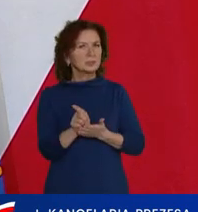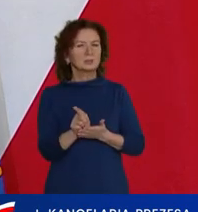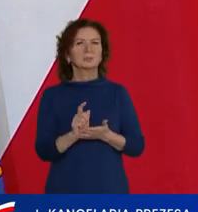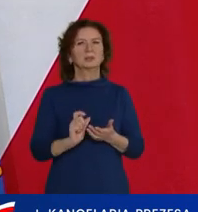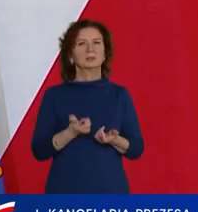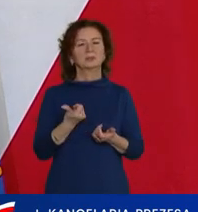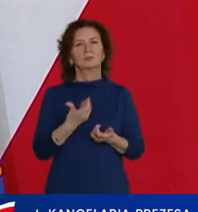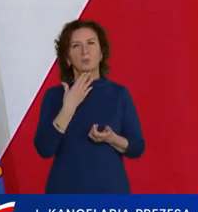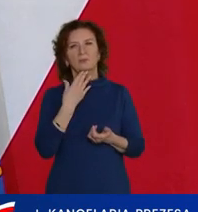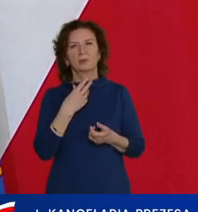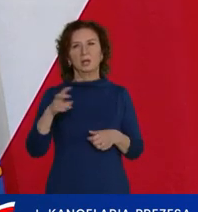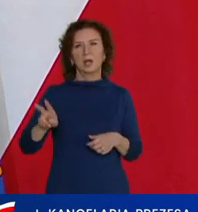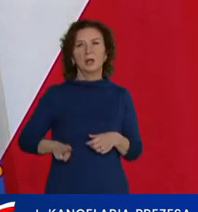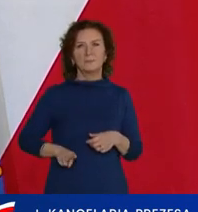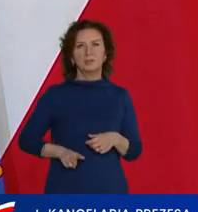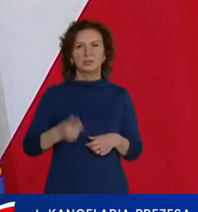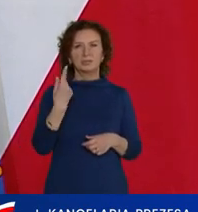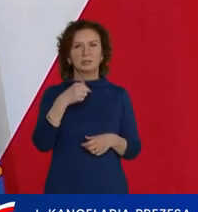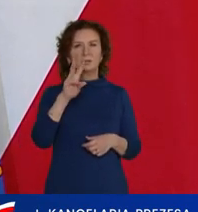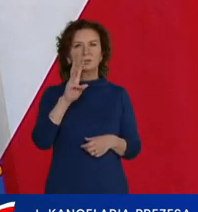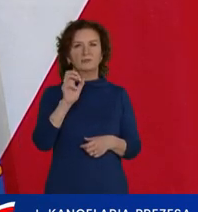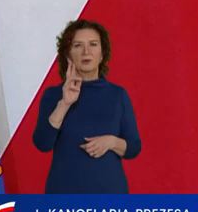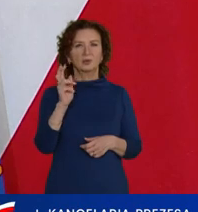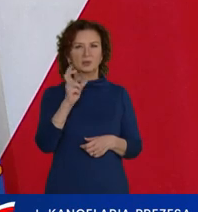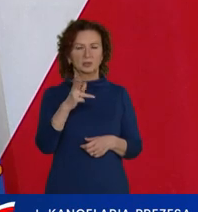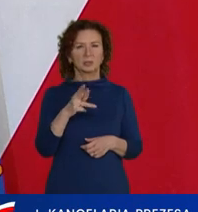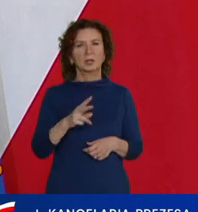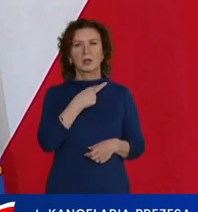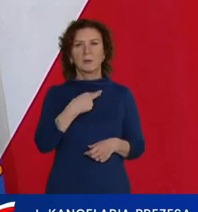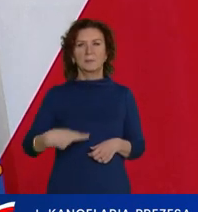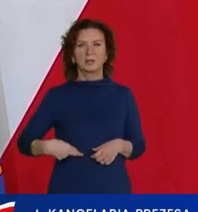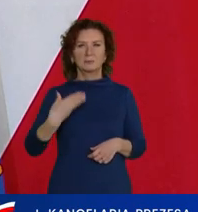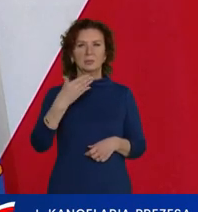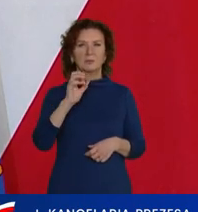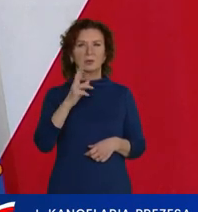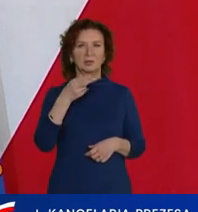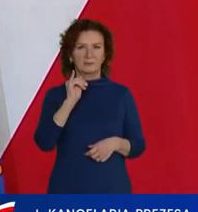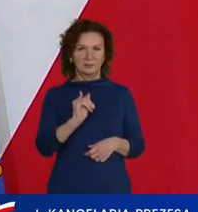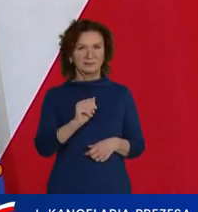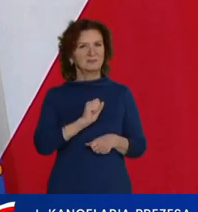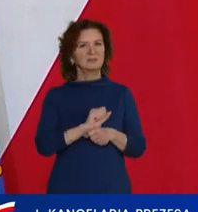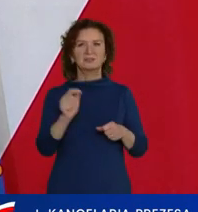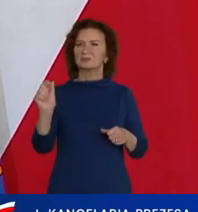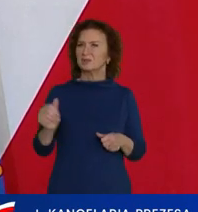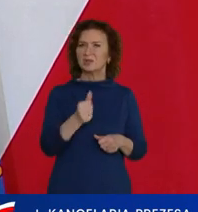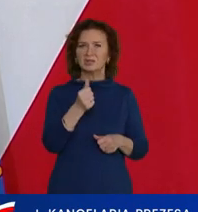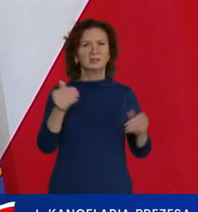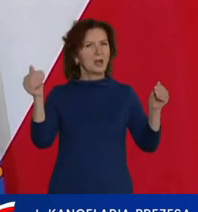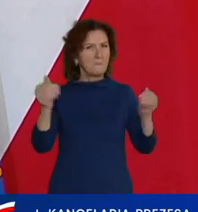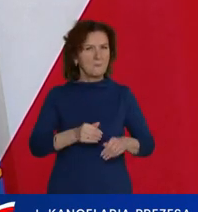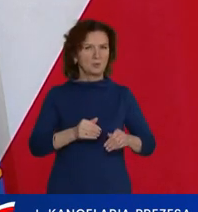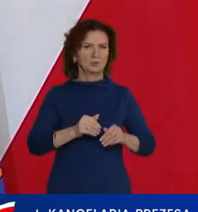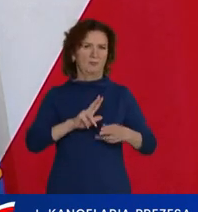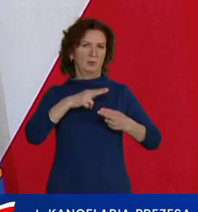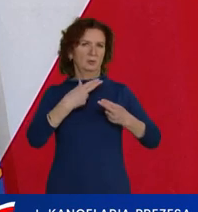którym mówi pan minister Dworczyk i pan premier Morawiecki, jest tak naprawdę jedyną możliwą odpowiedzią w